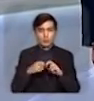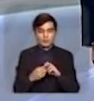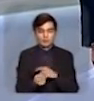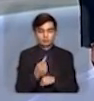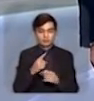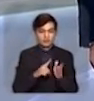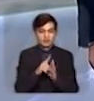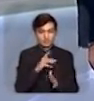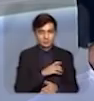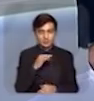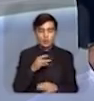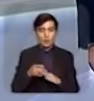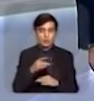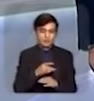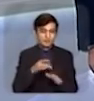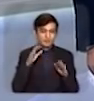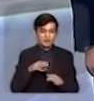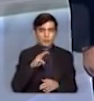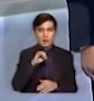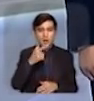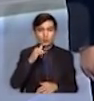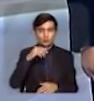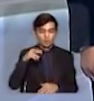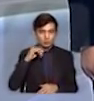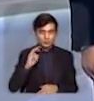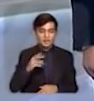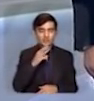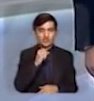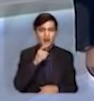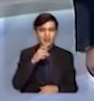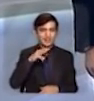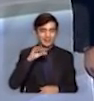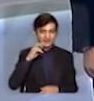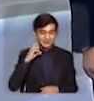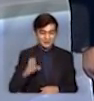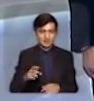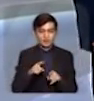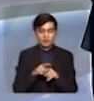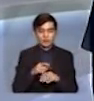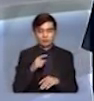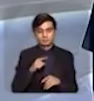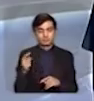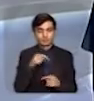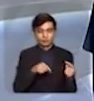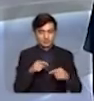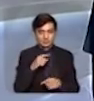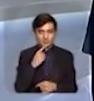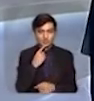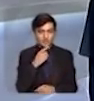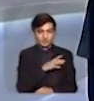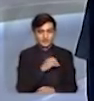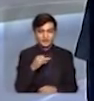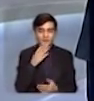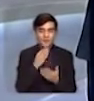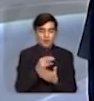барады. Әсіресе облыс орталығына Майқұдық, Шахтинск, Теміртаудан қатынайтын тұрғындар үшін тіптен қиын. Жүргізушілер діттеген жерлеріне жету